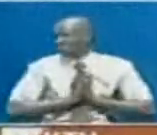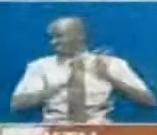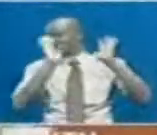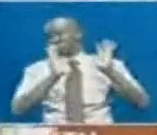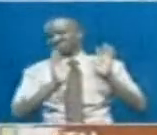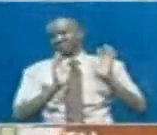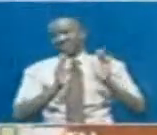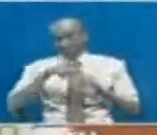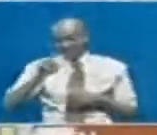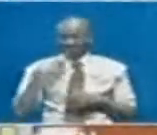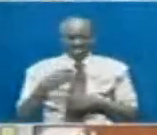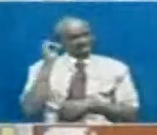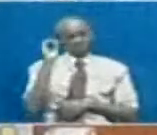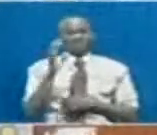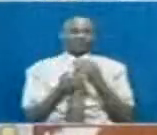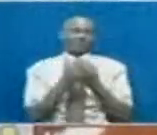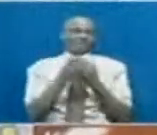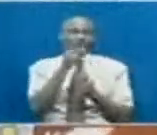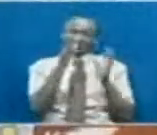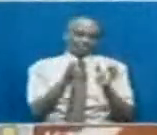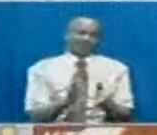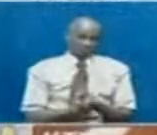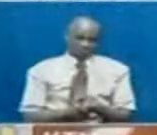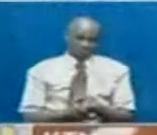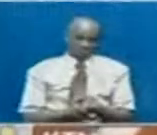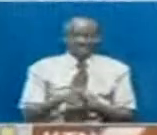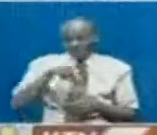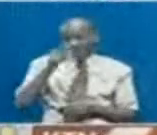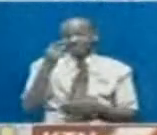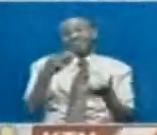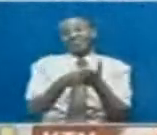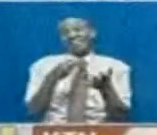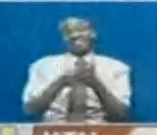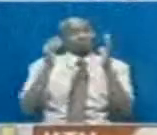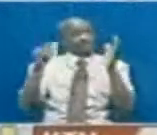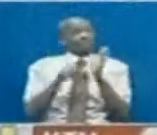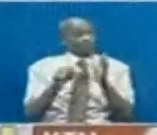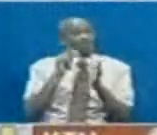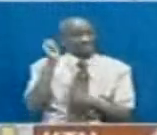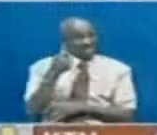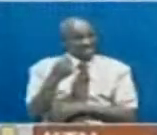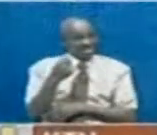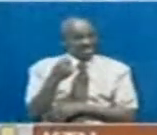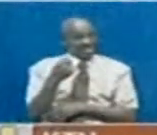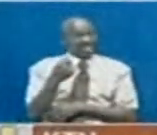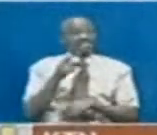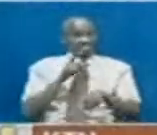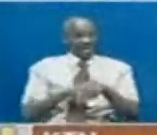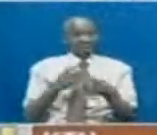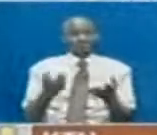na gharama ya juu ya maisha. The problem is that finances are the biggest problem in Kenya today, and especially when it